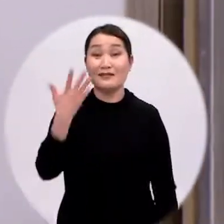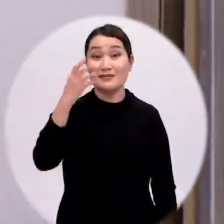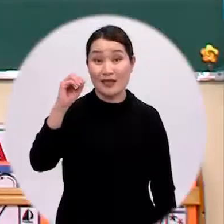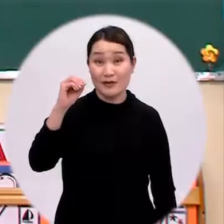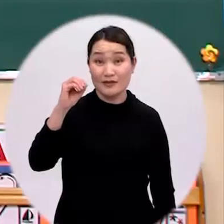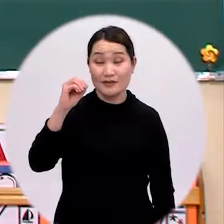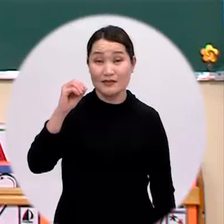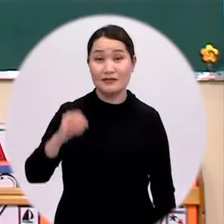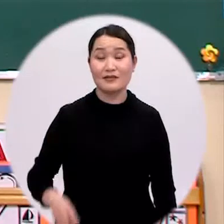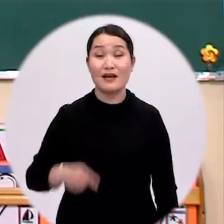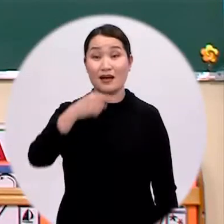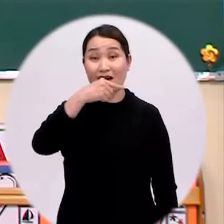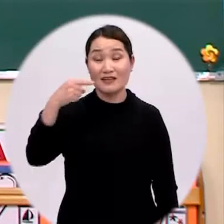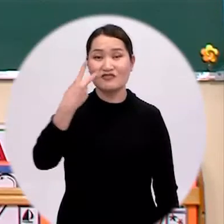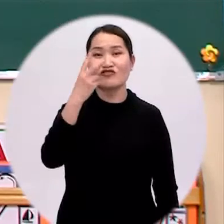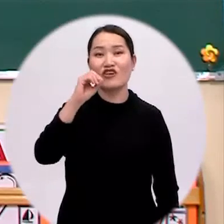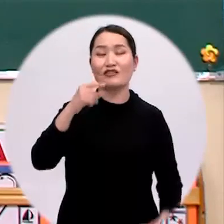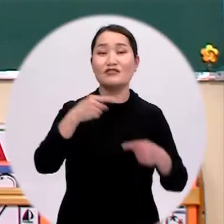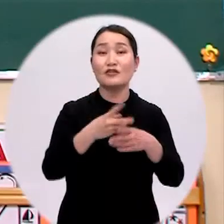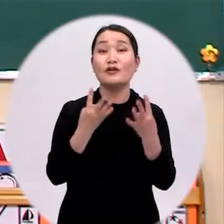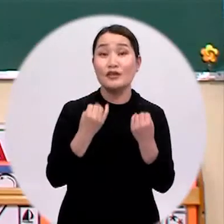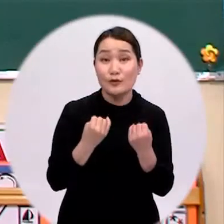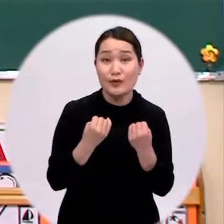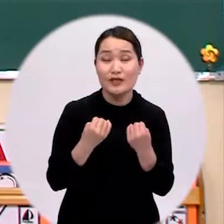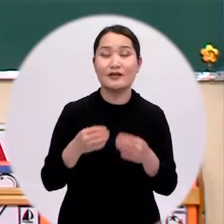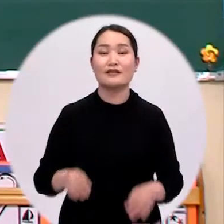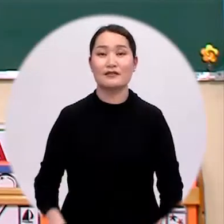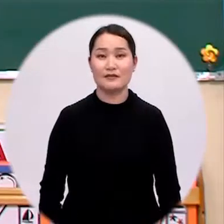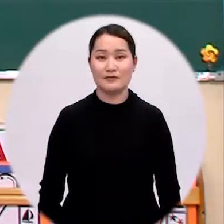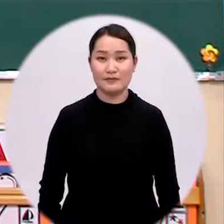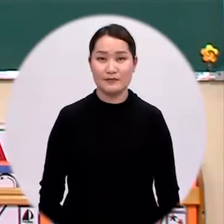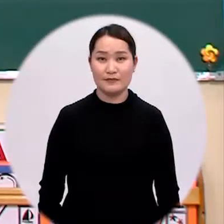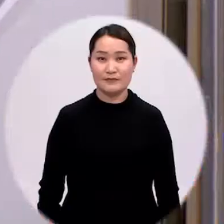төгрөгнөөсөө 20 төгрөгийг авлаа. Хэдэн төгрөг үлдсэн бэ?